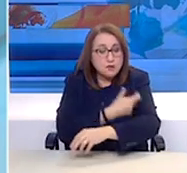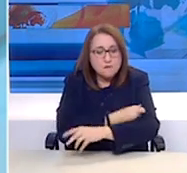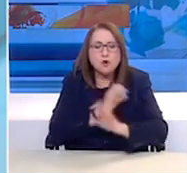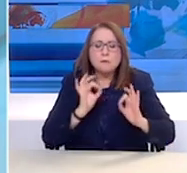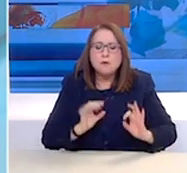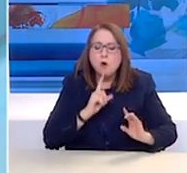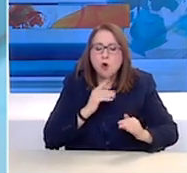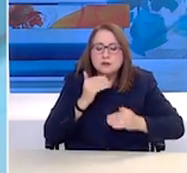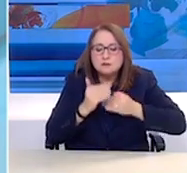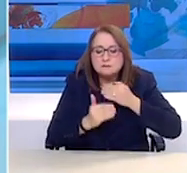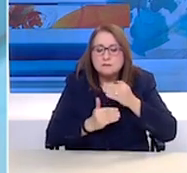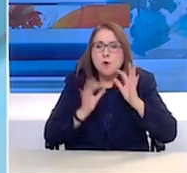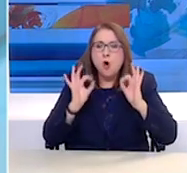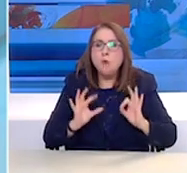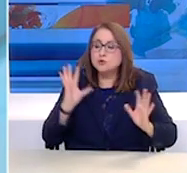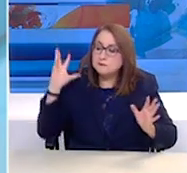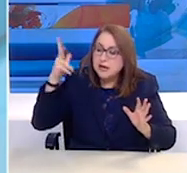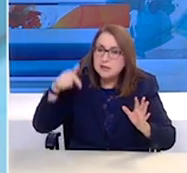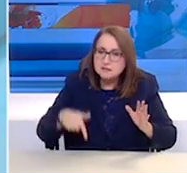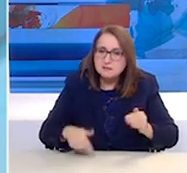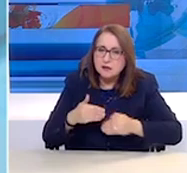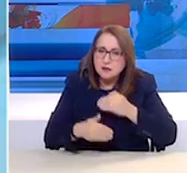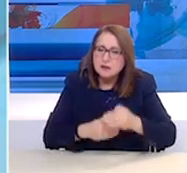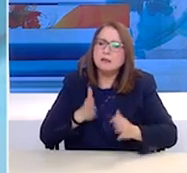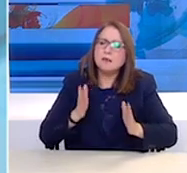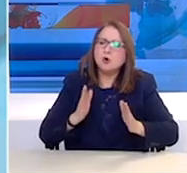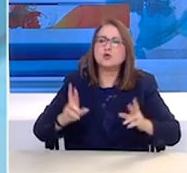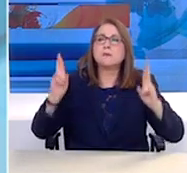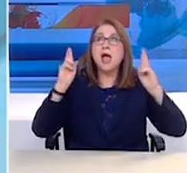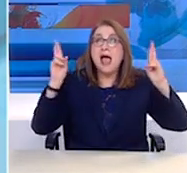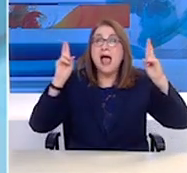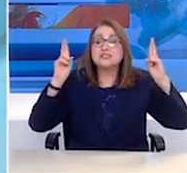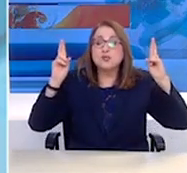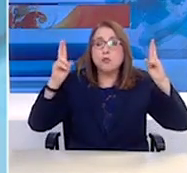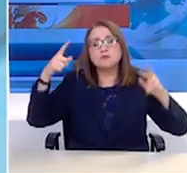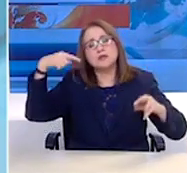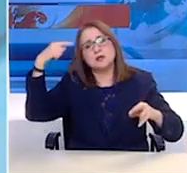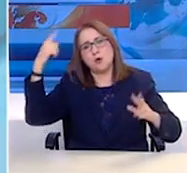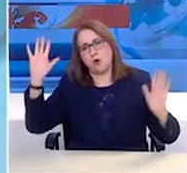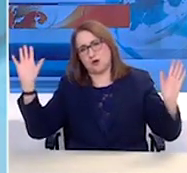σήμερα, και να προχωράμε με αισιοδοξία και όραμα. Σας ευχαριστούμε πολύ.